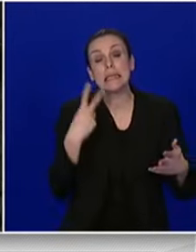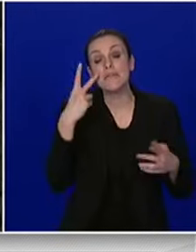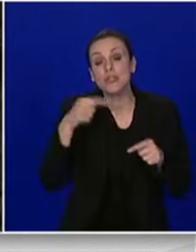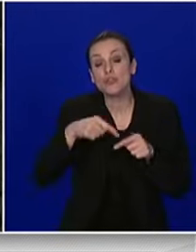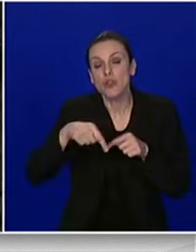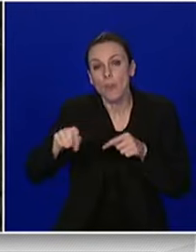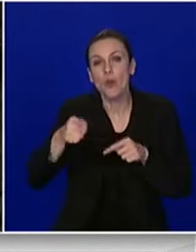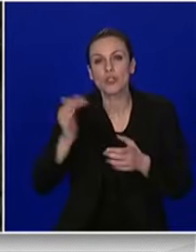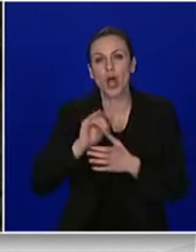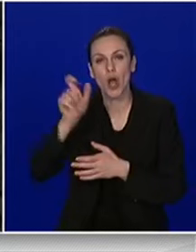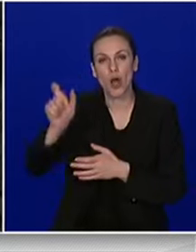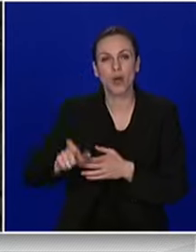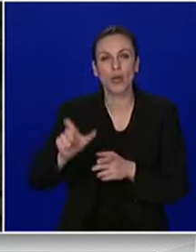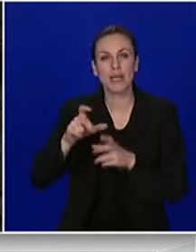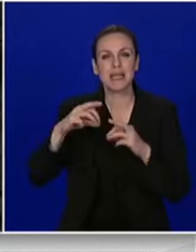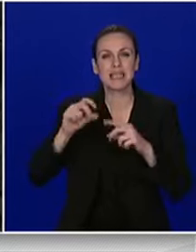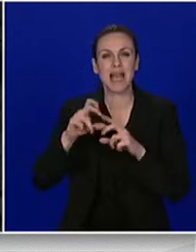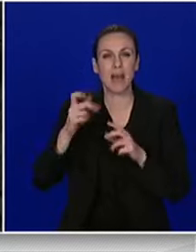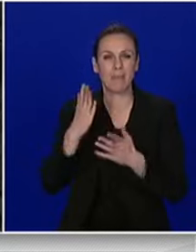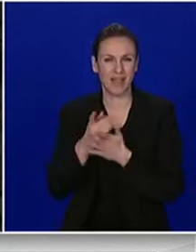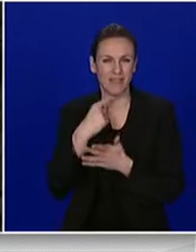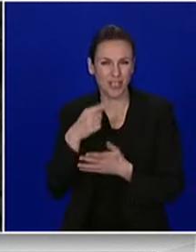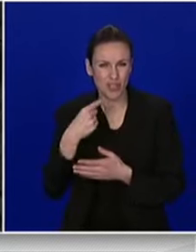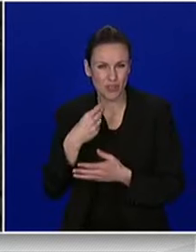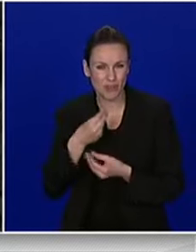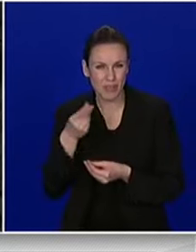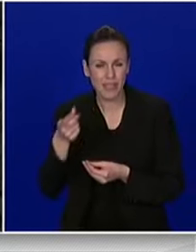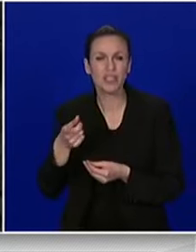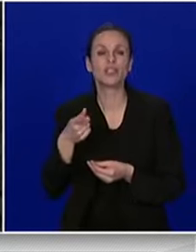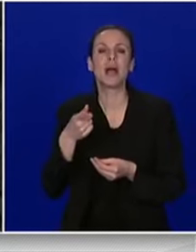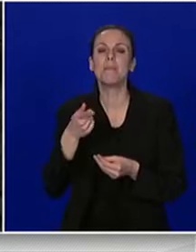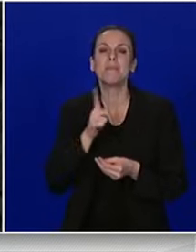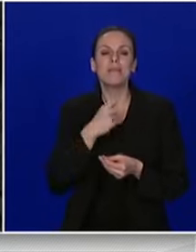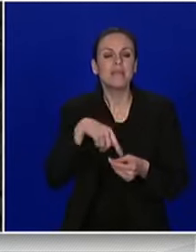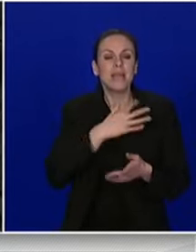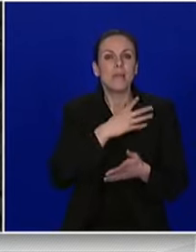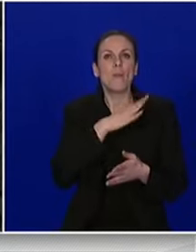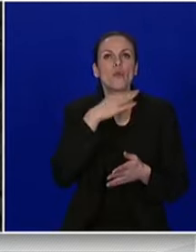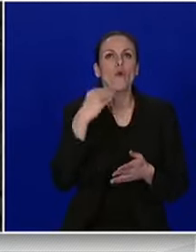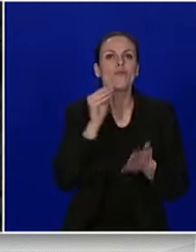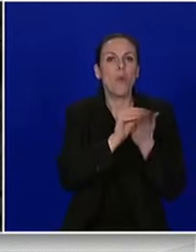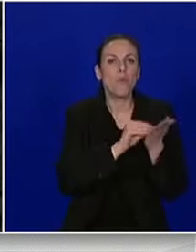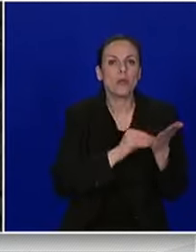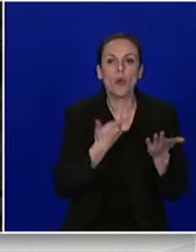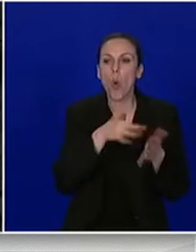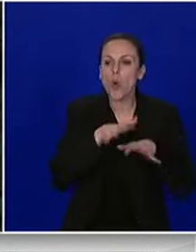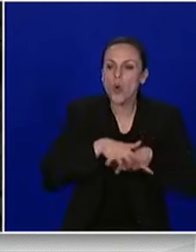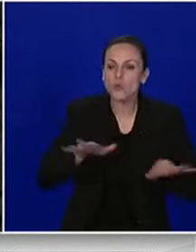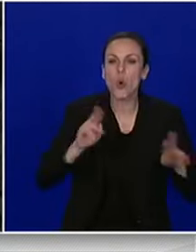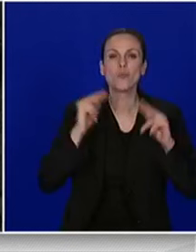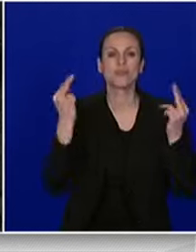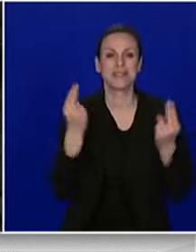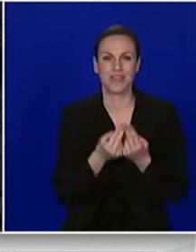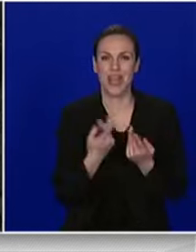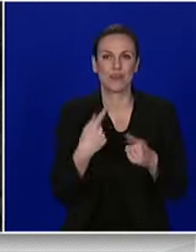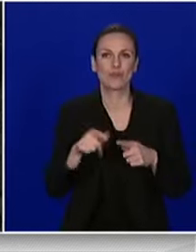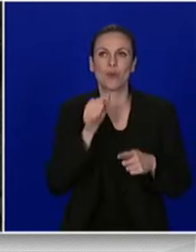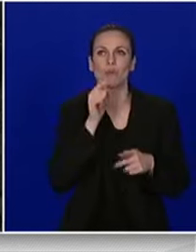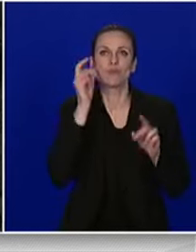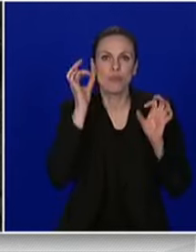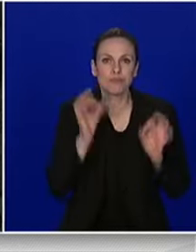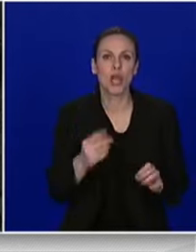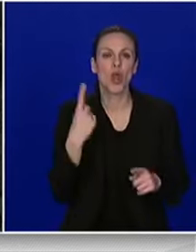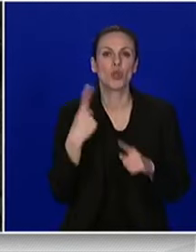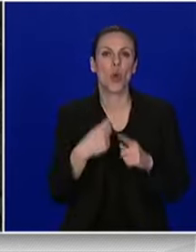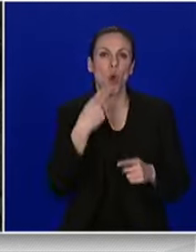što je kolega Capak rekao. Premalo se još zna, nema podataka o njegovoj raširenosti u svijetu da bi imali